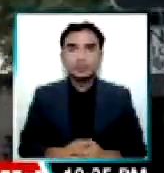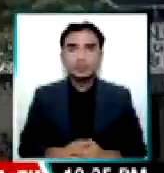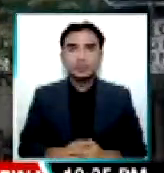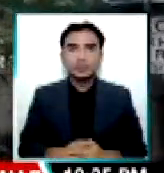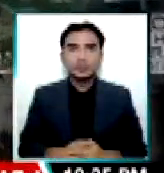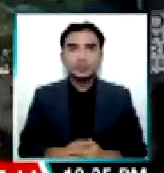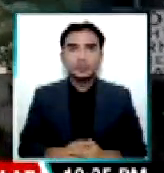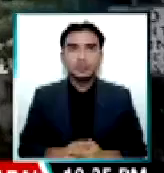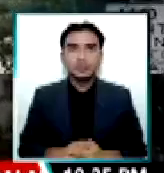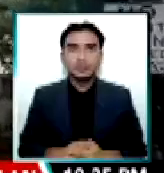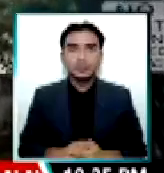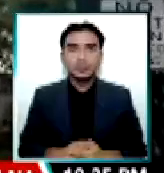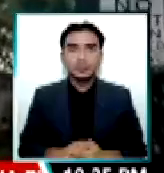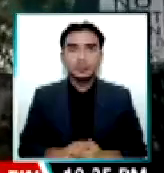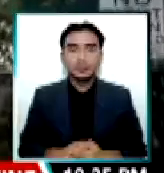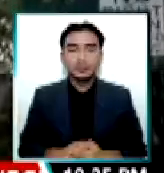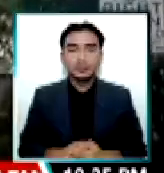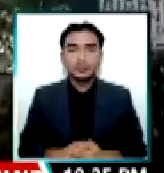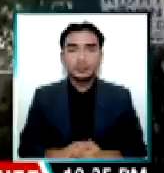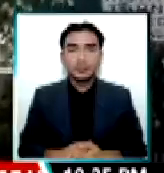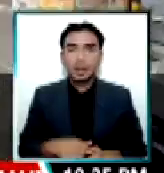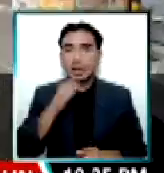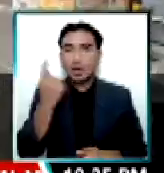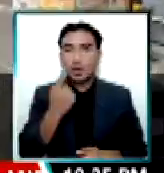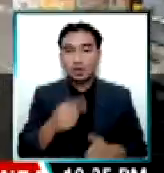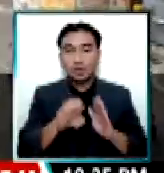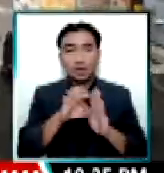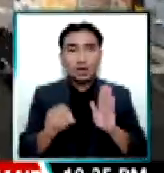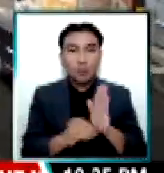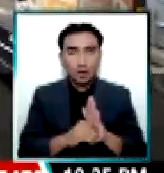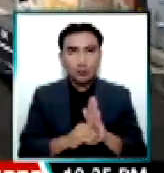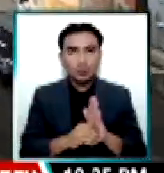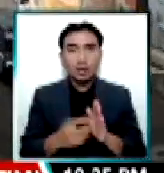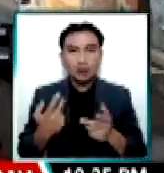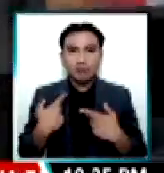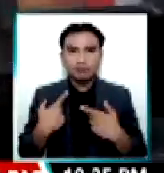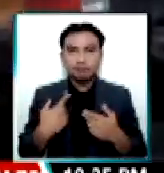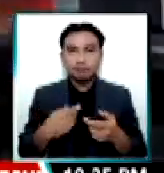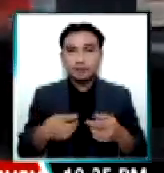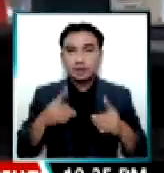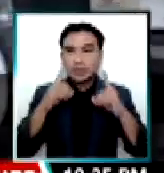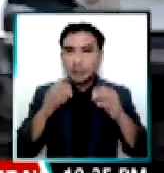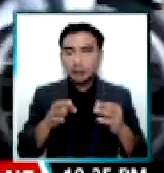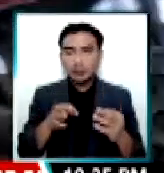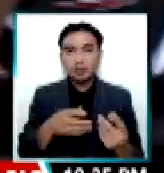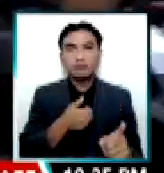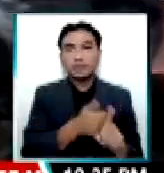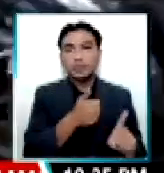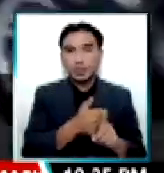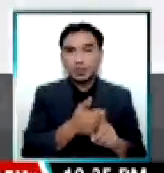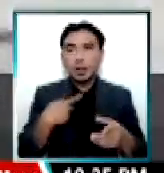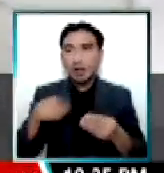Hindi na lang isang executive order ni Cebu Governor Gwen Garcia ang optional na pagsusuot ng face mask sa mga well-ventilated at